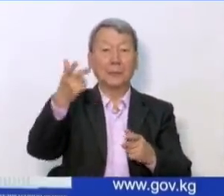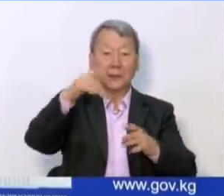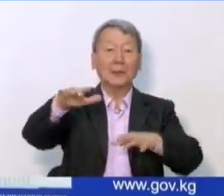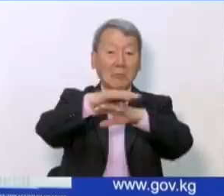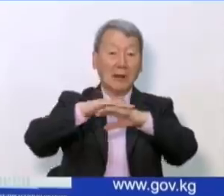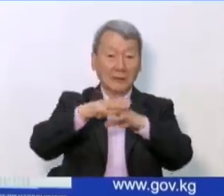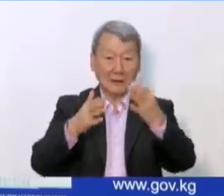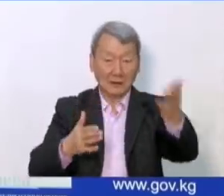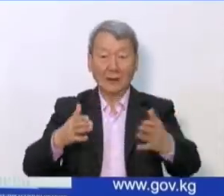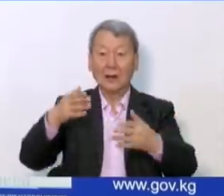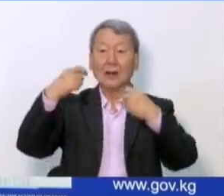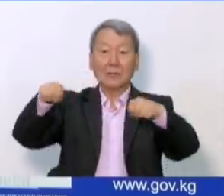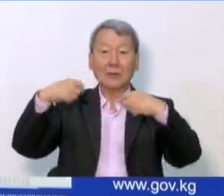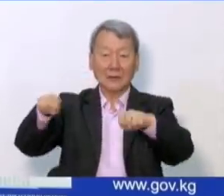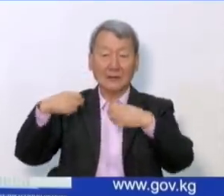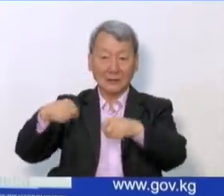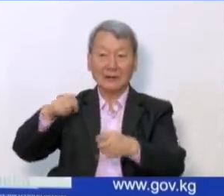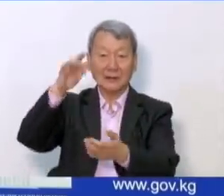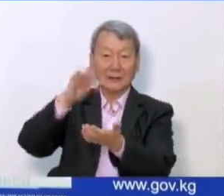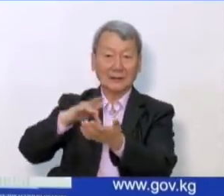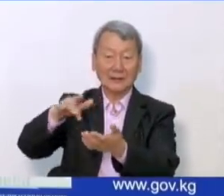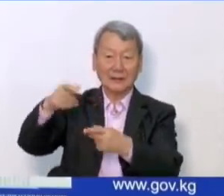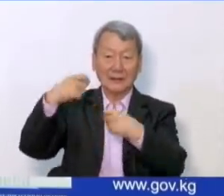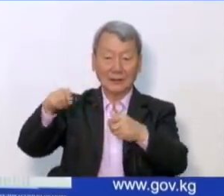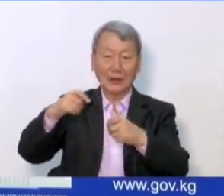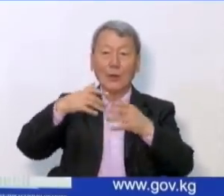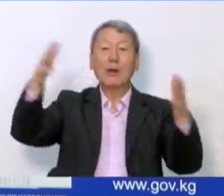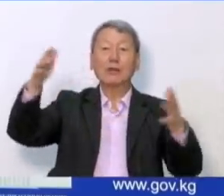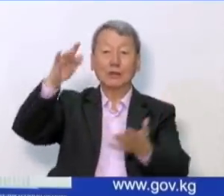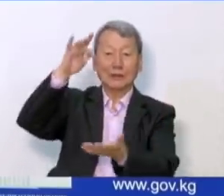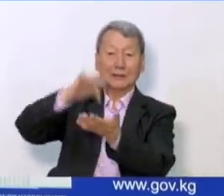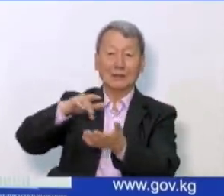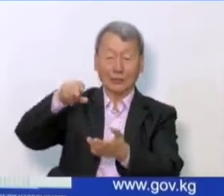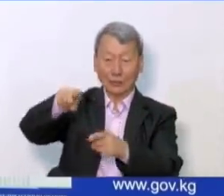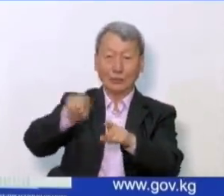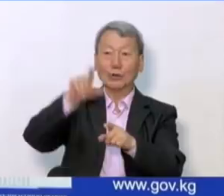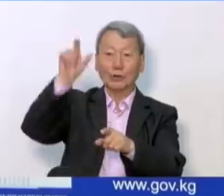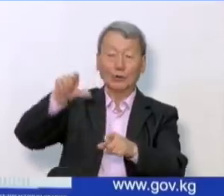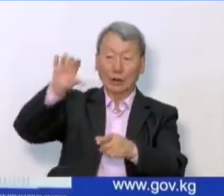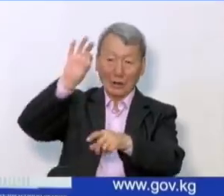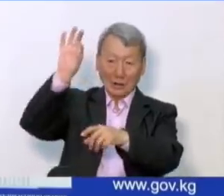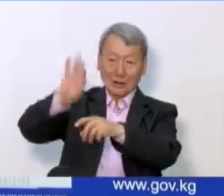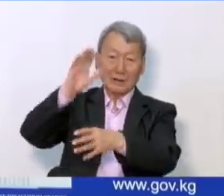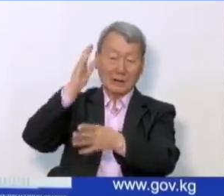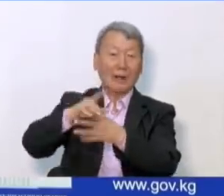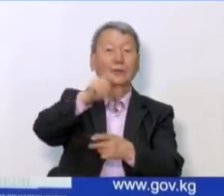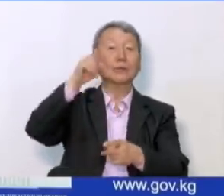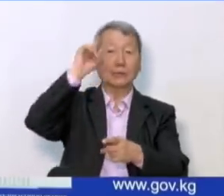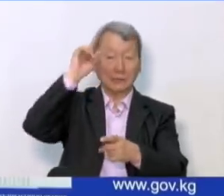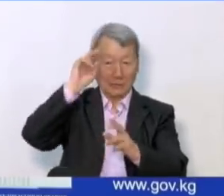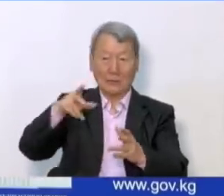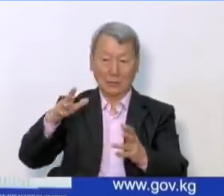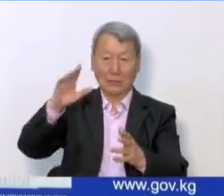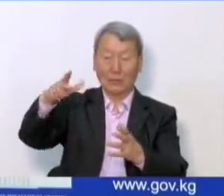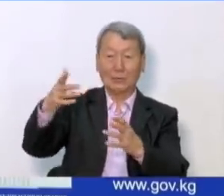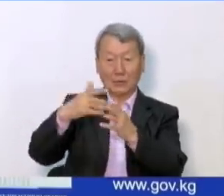атат, соода жанакындай чоң борборлорунда мына ошол жерде кичине ошол жагынан